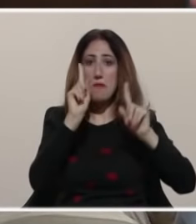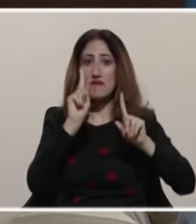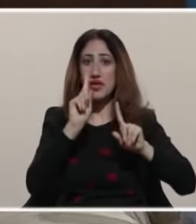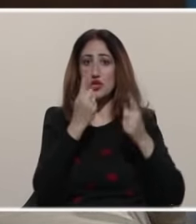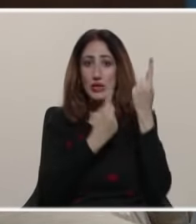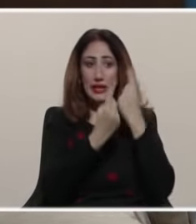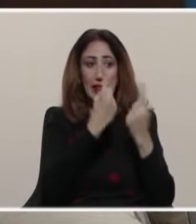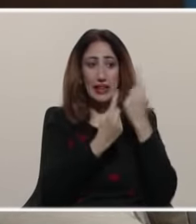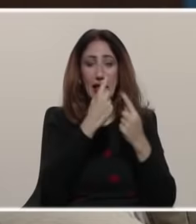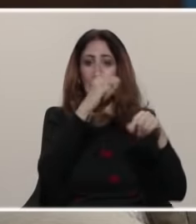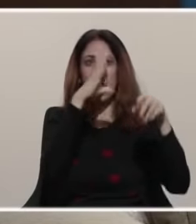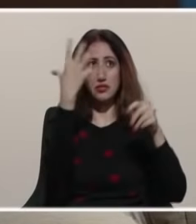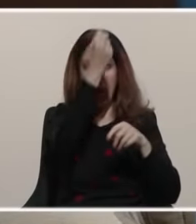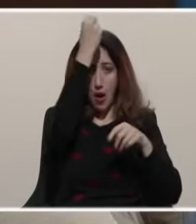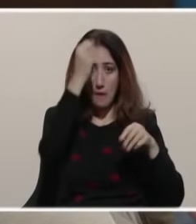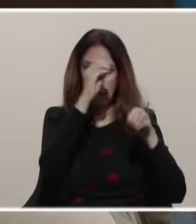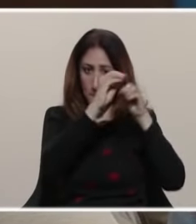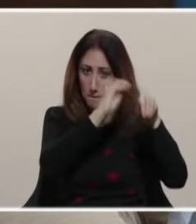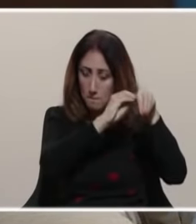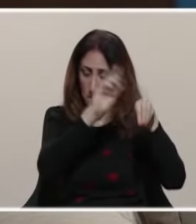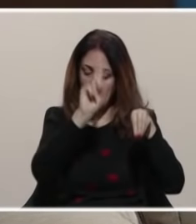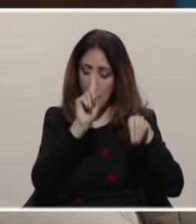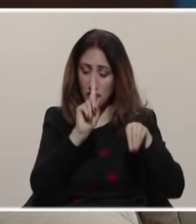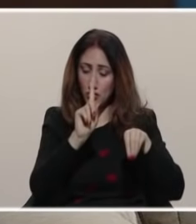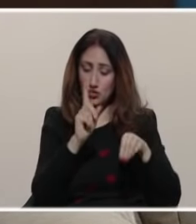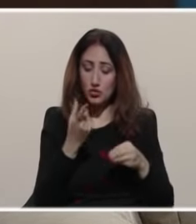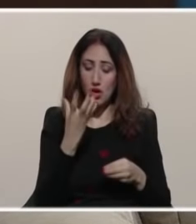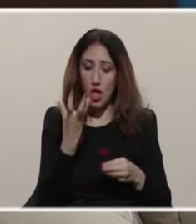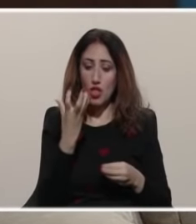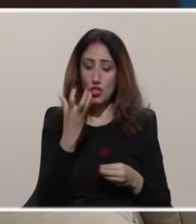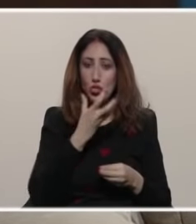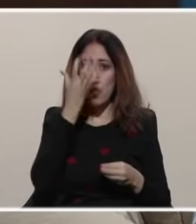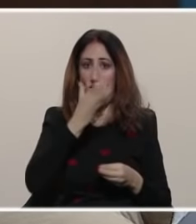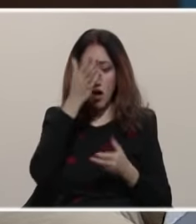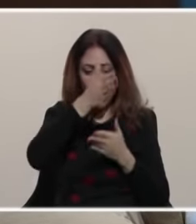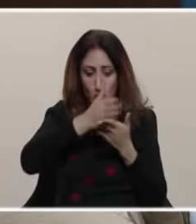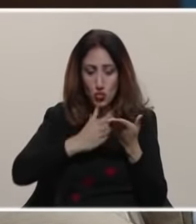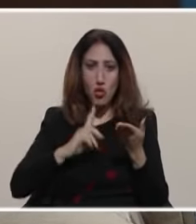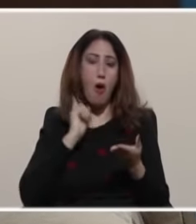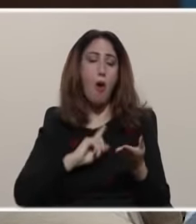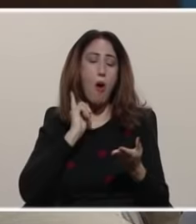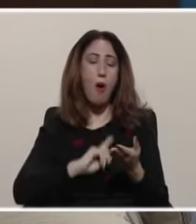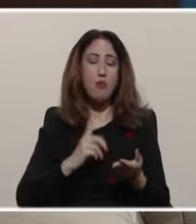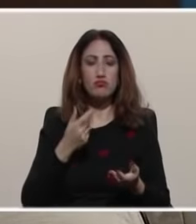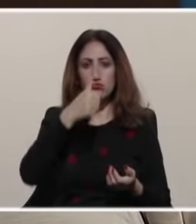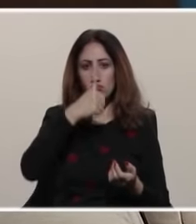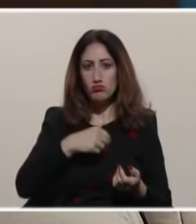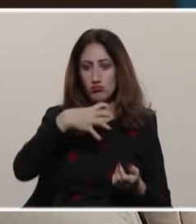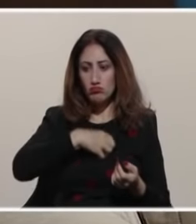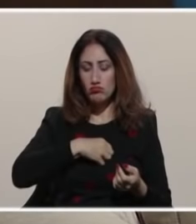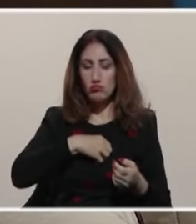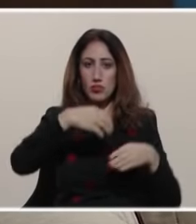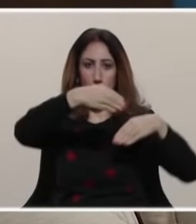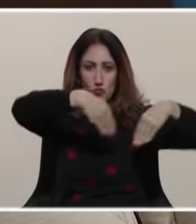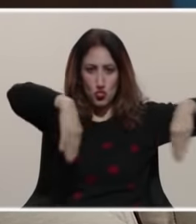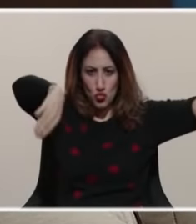فيها مفاجأة، ما استأذنش من صاحب الجنينة، ده أكل نصف تفاحة حرام. فانزعج جدا وقعد يلف حوالين سور الجنينة.